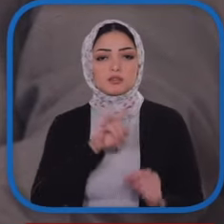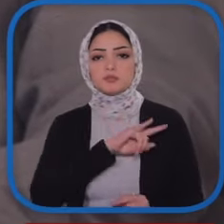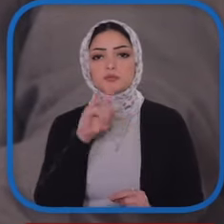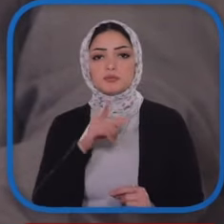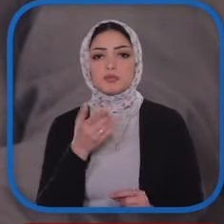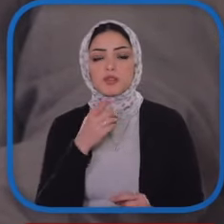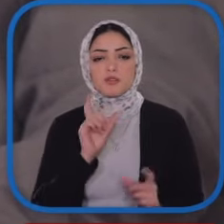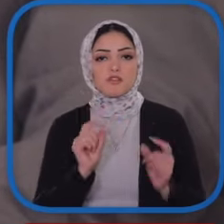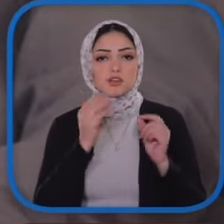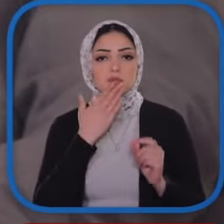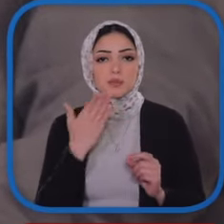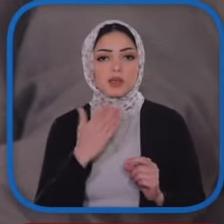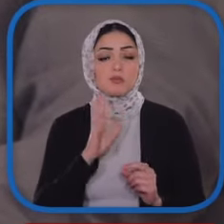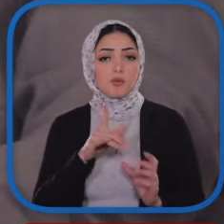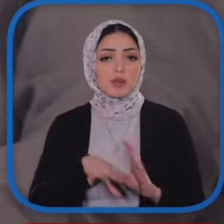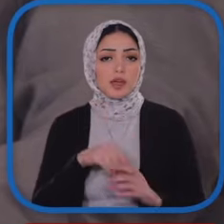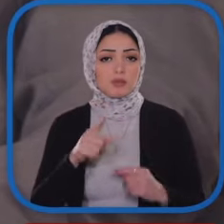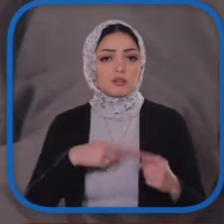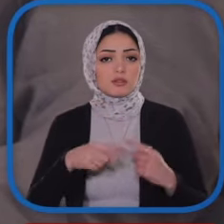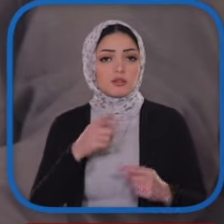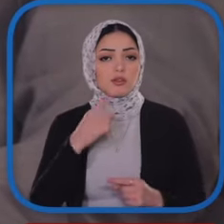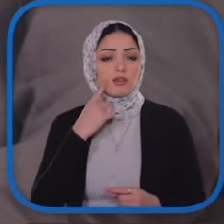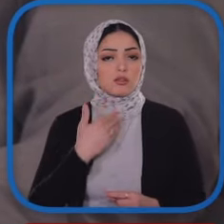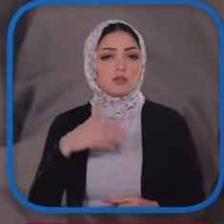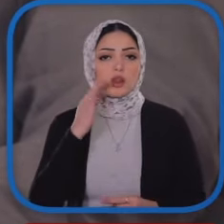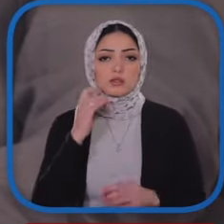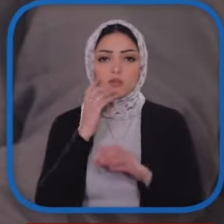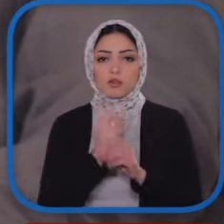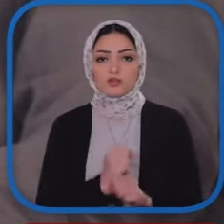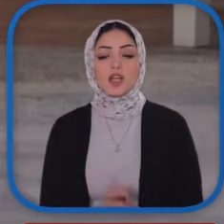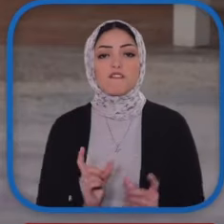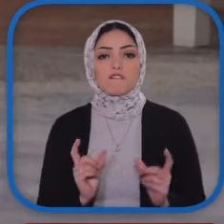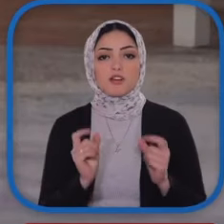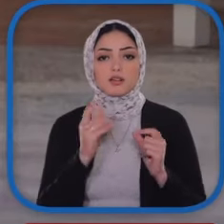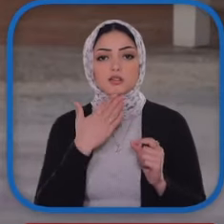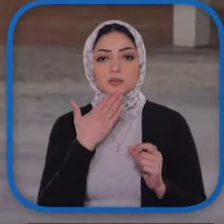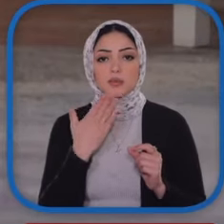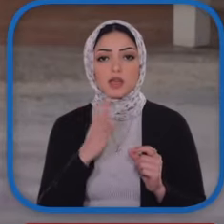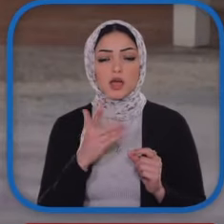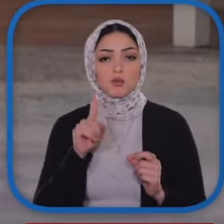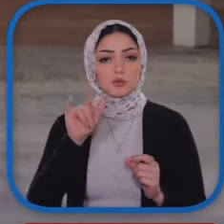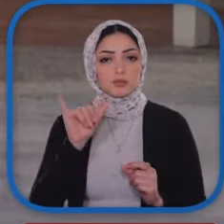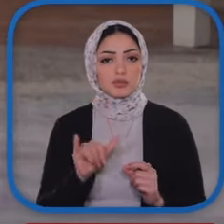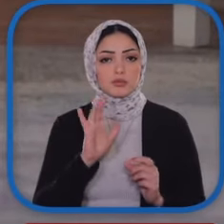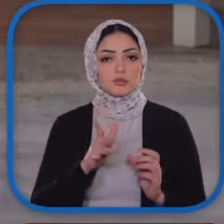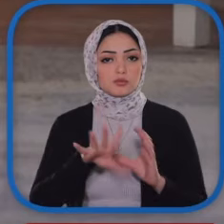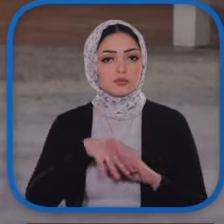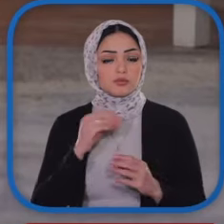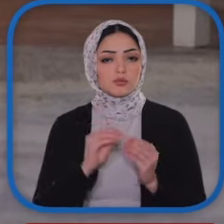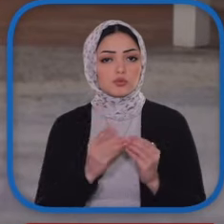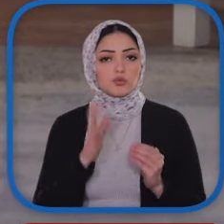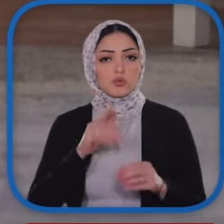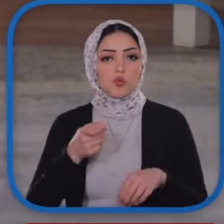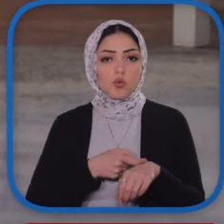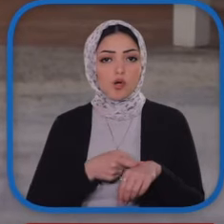بس نقل الدم هو الطريق الوحيد، ولكن هناك طرق متعددة للإصابة بفيروس بي. فيروس بي مش مكون من المكونات